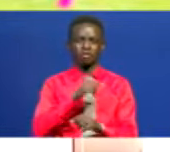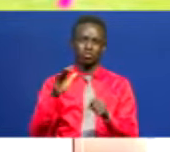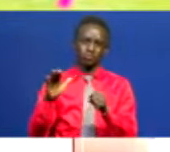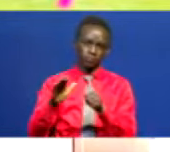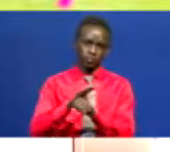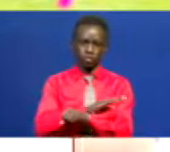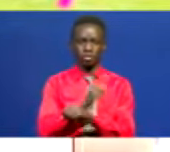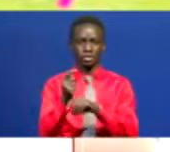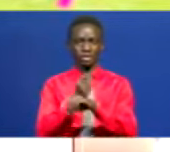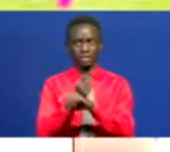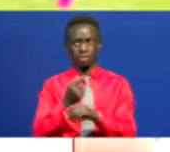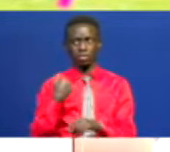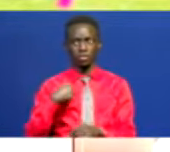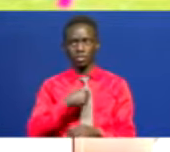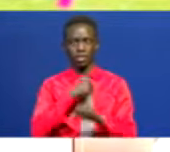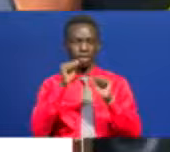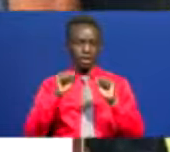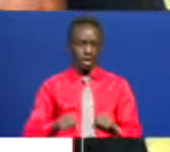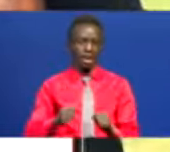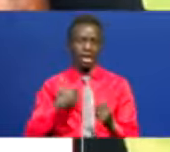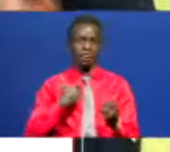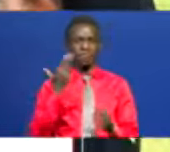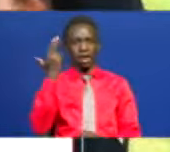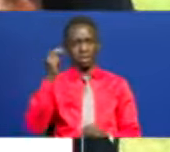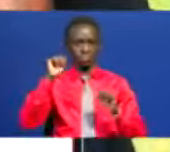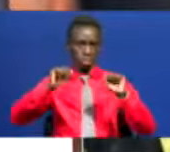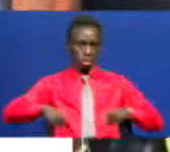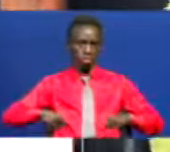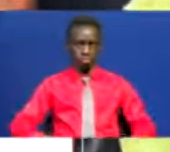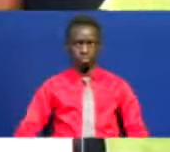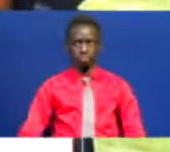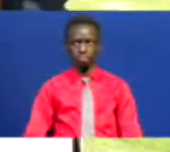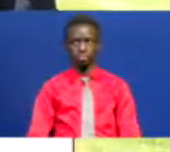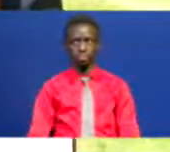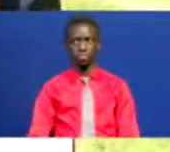trained, so that we can also hold guns. Yes. Wycliffe Okech, Darubini Wikendi.